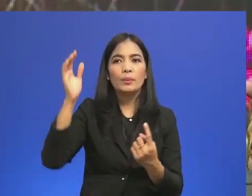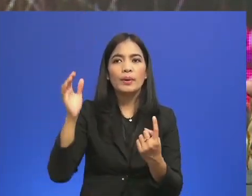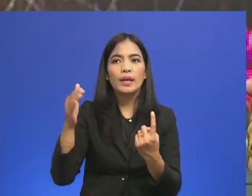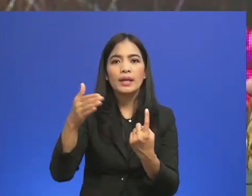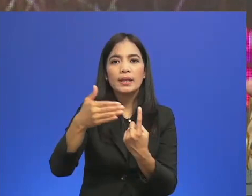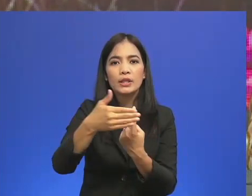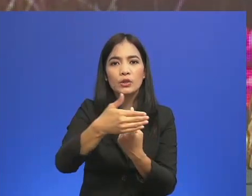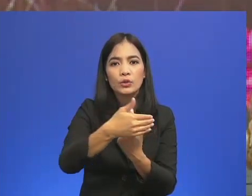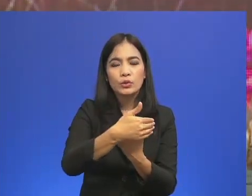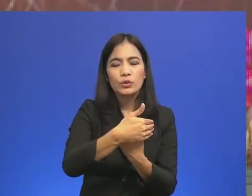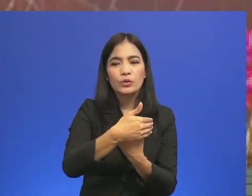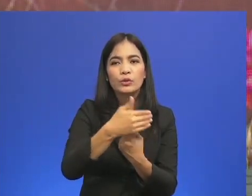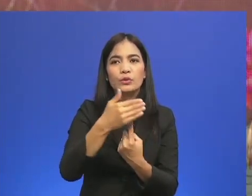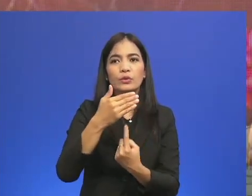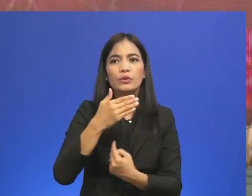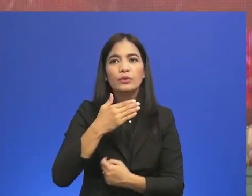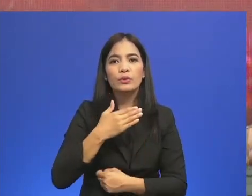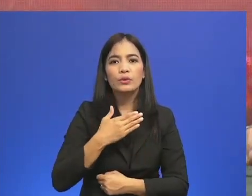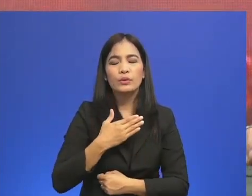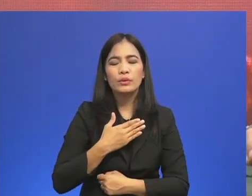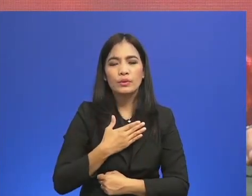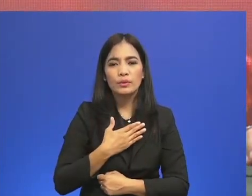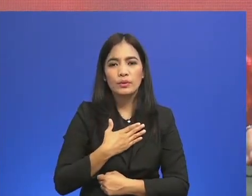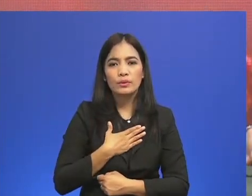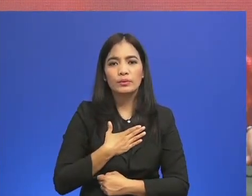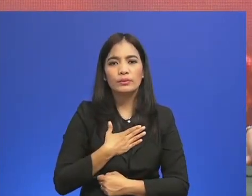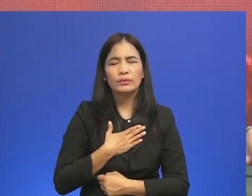Kau perlindunganku,